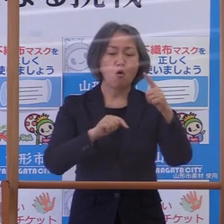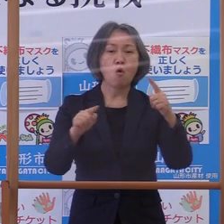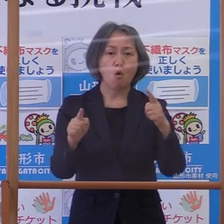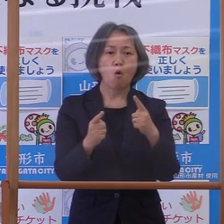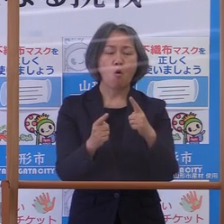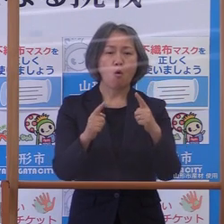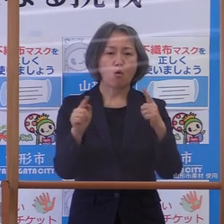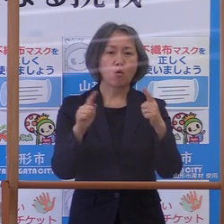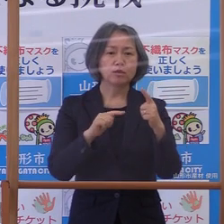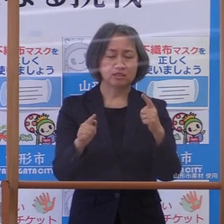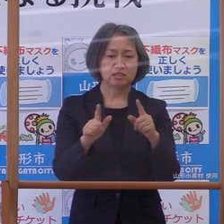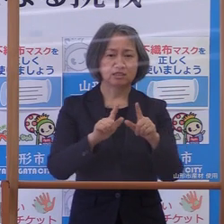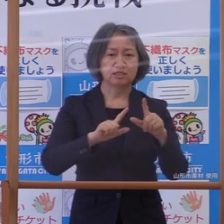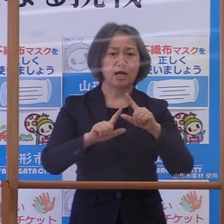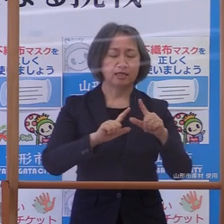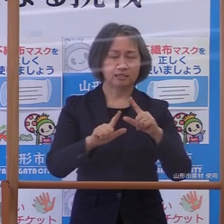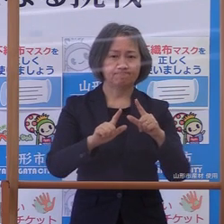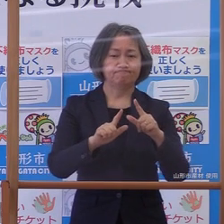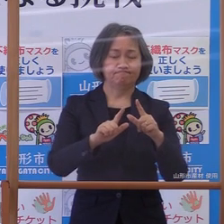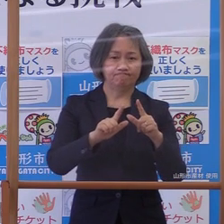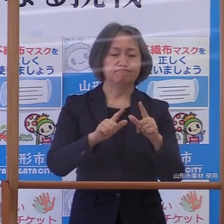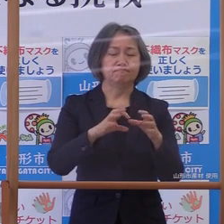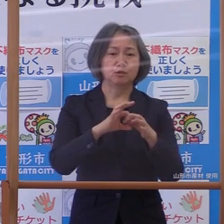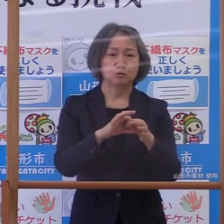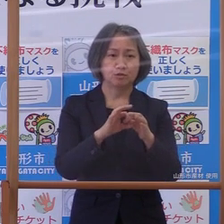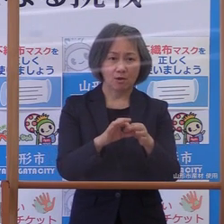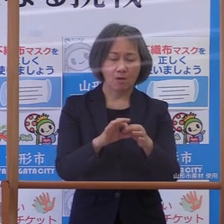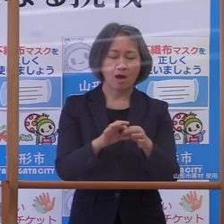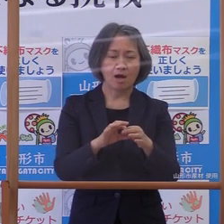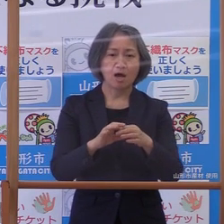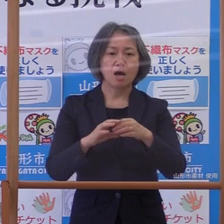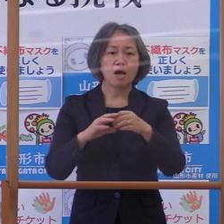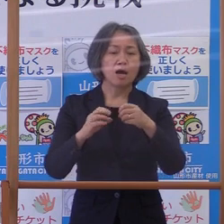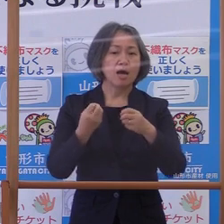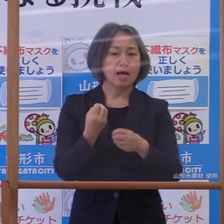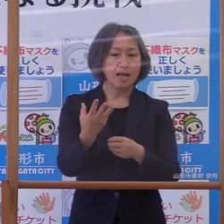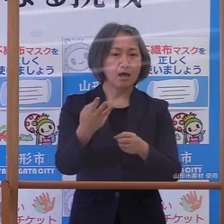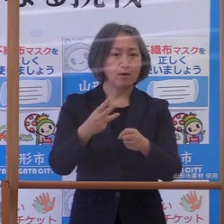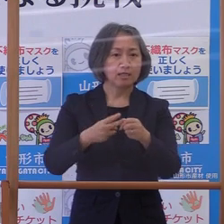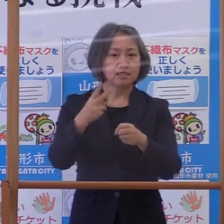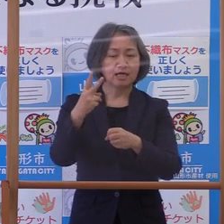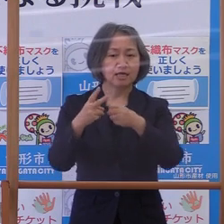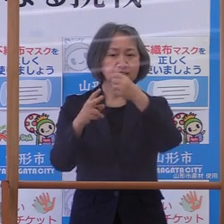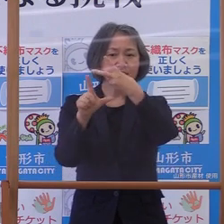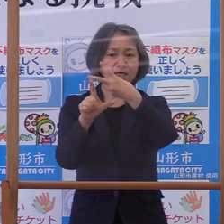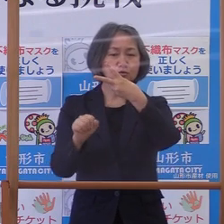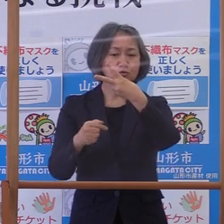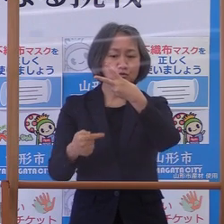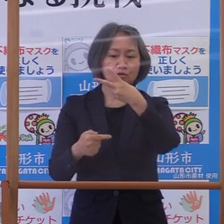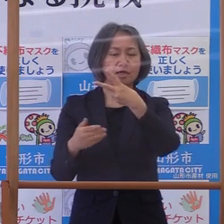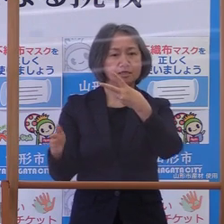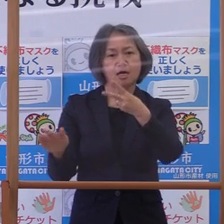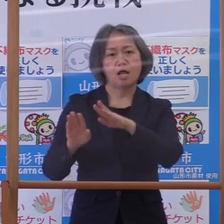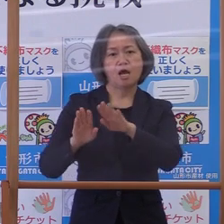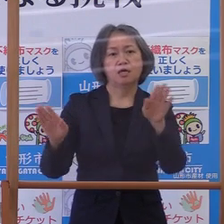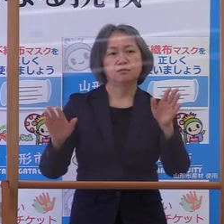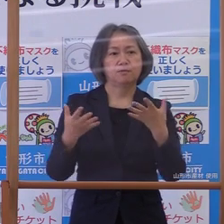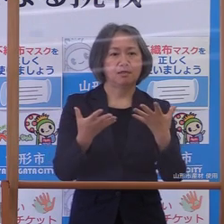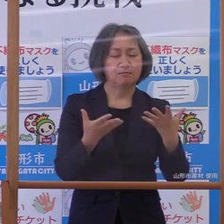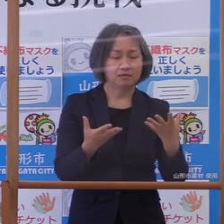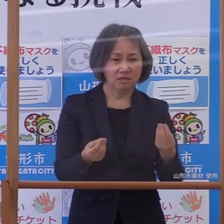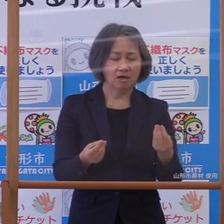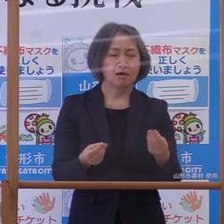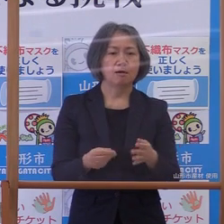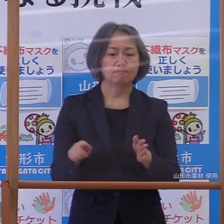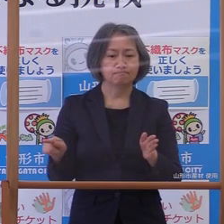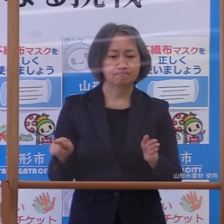つきましては、公式アカウントにつきましては、令和2年の2月1日から開設運用をし